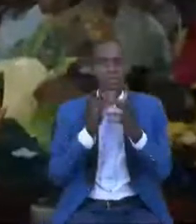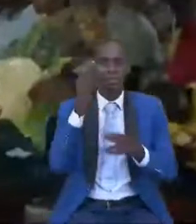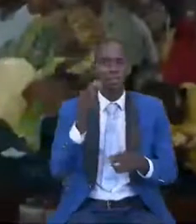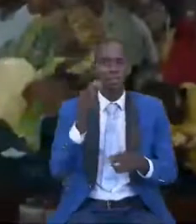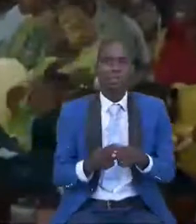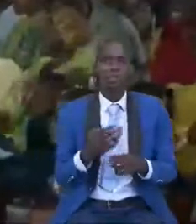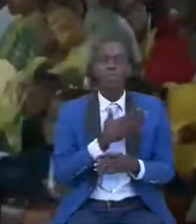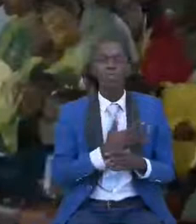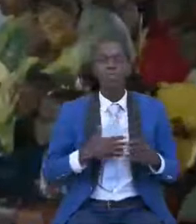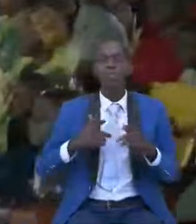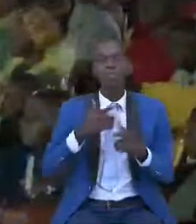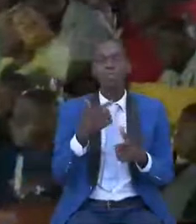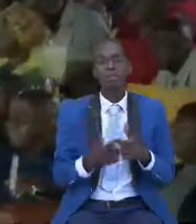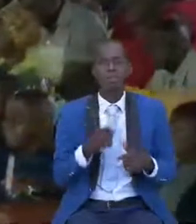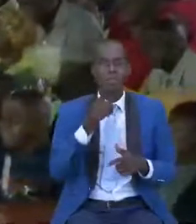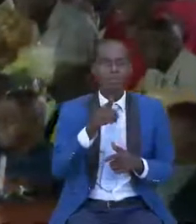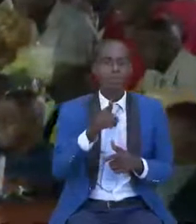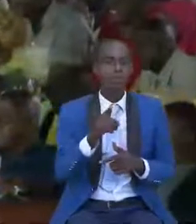J'ai dit, ça vient.